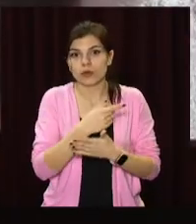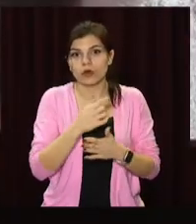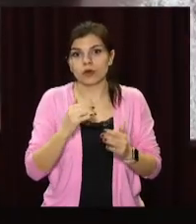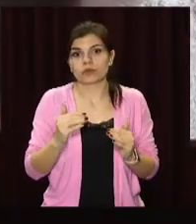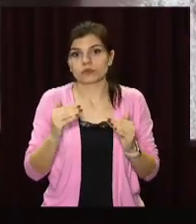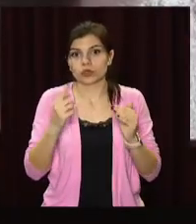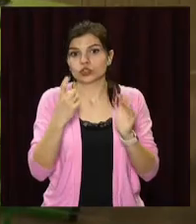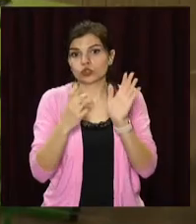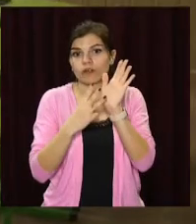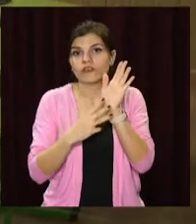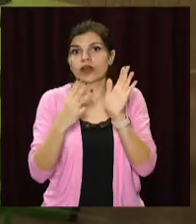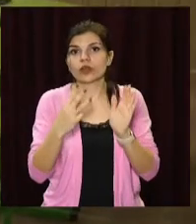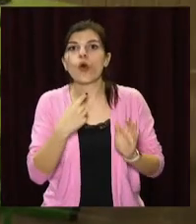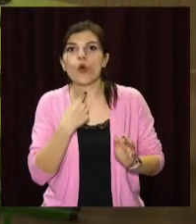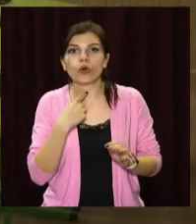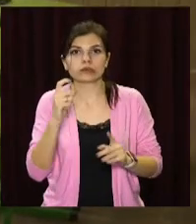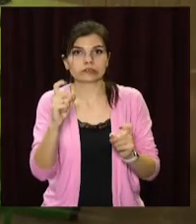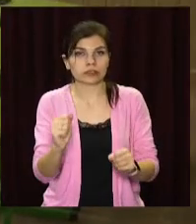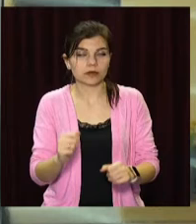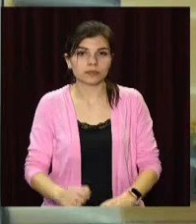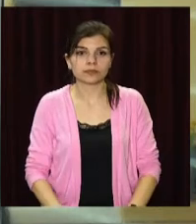лише 183 голоси.